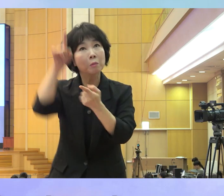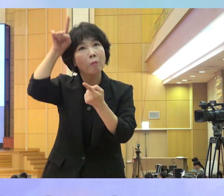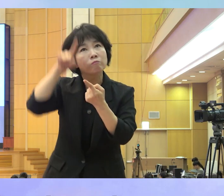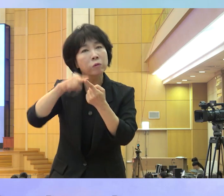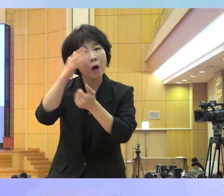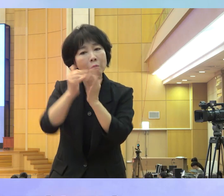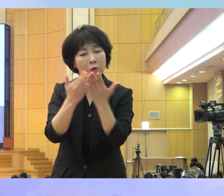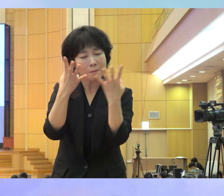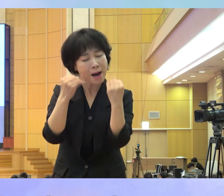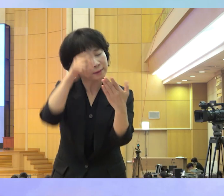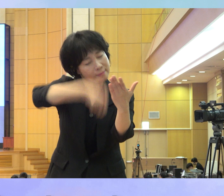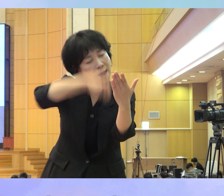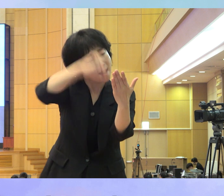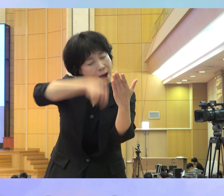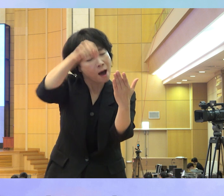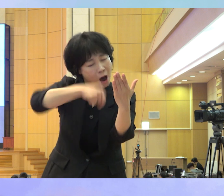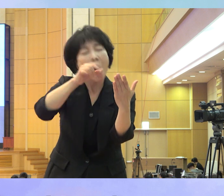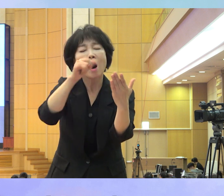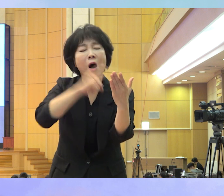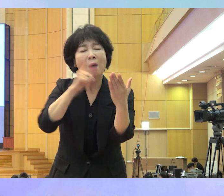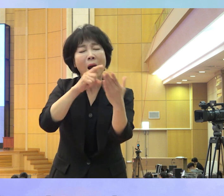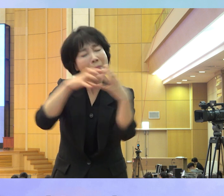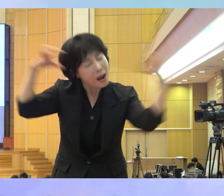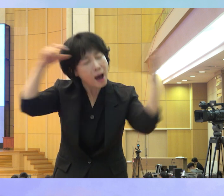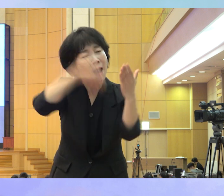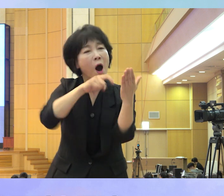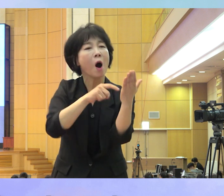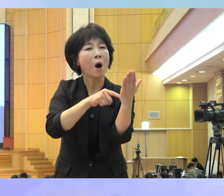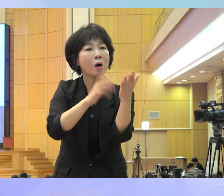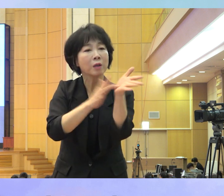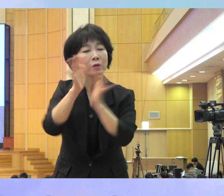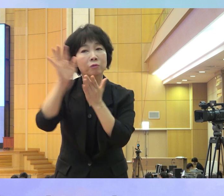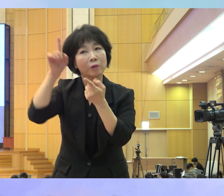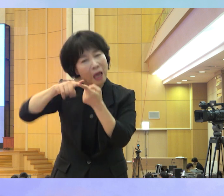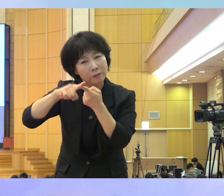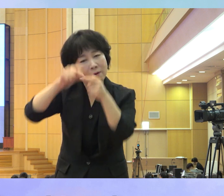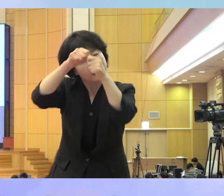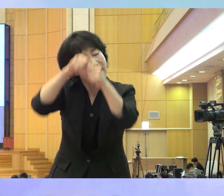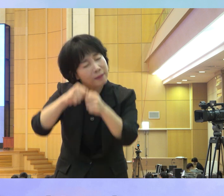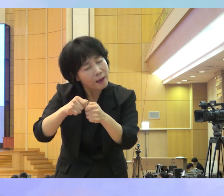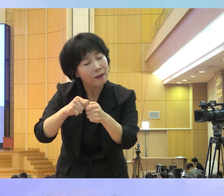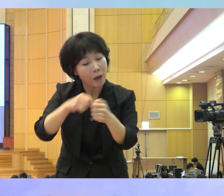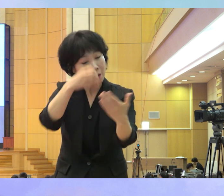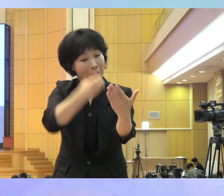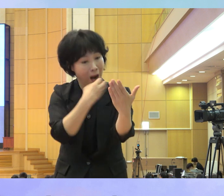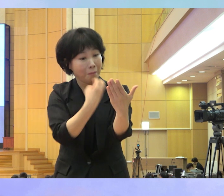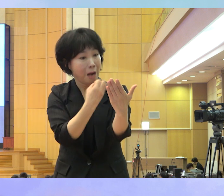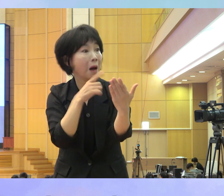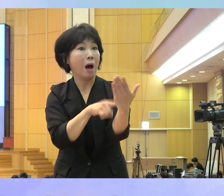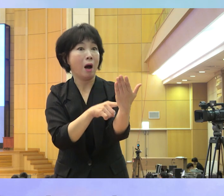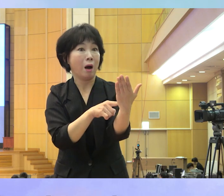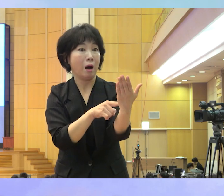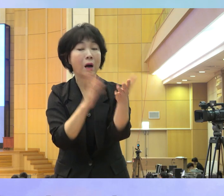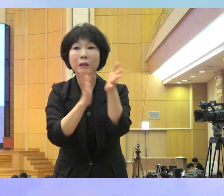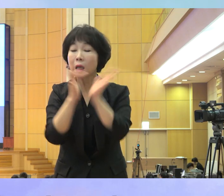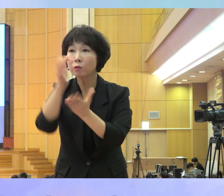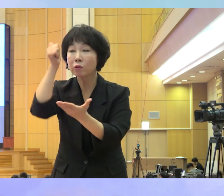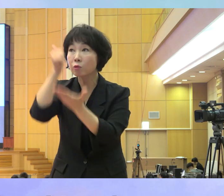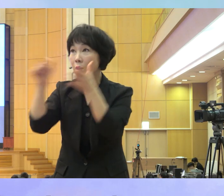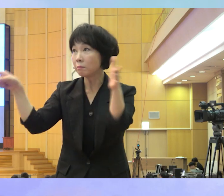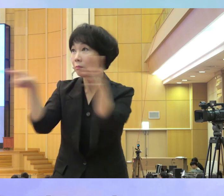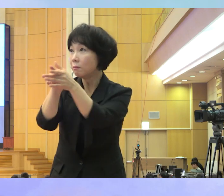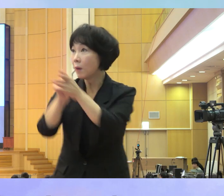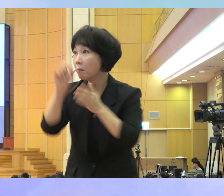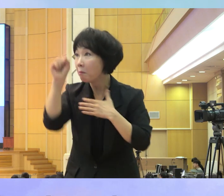성경이 기록하고 있고 예수 그리스도에 대해서 성경이 말씀하고 있고, 그리고 예수를